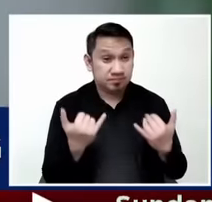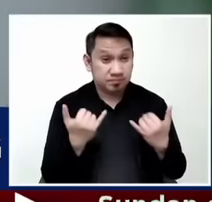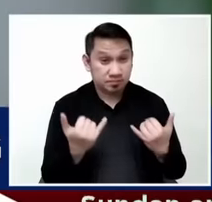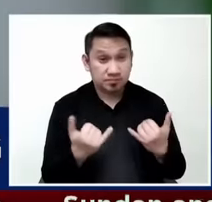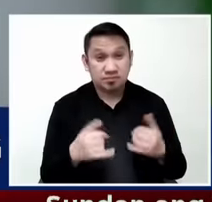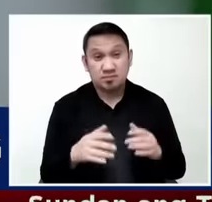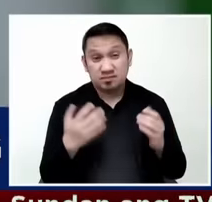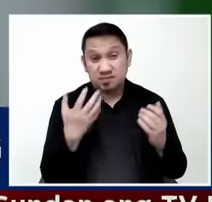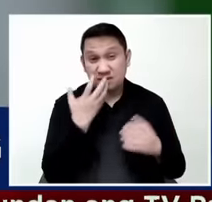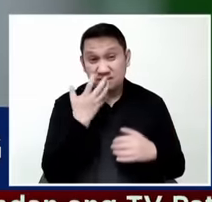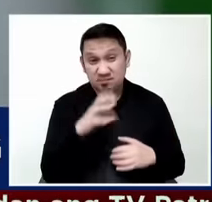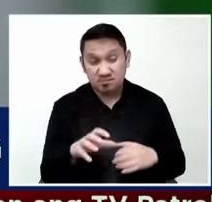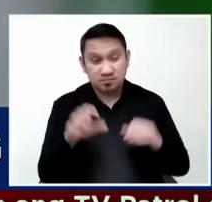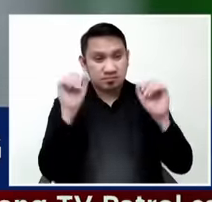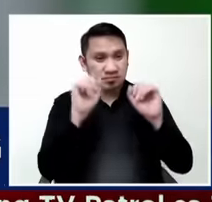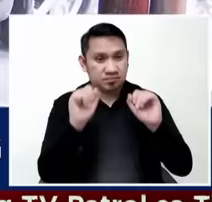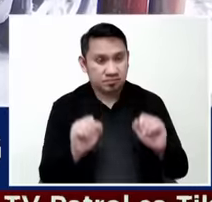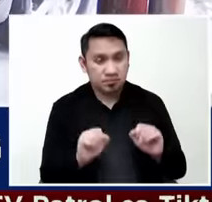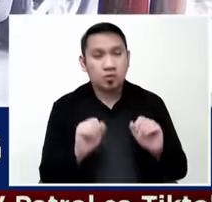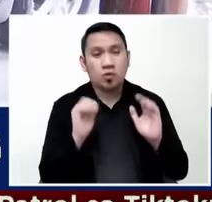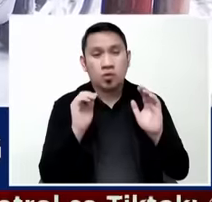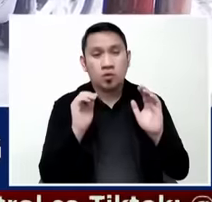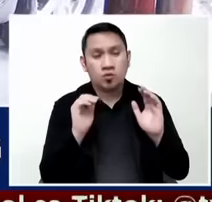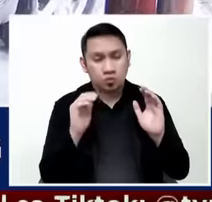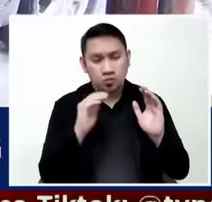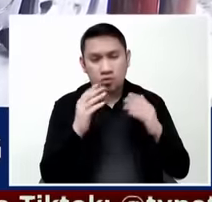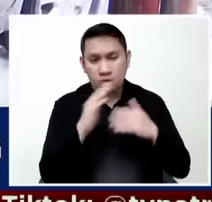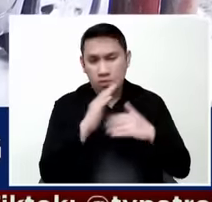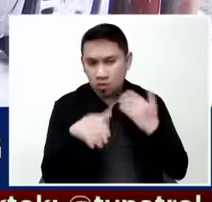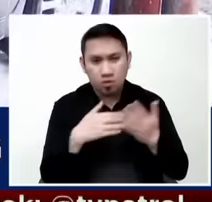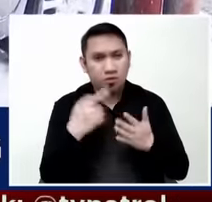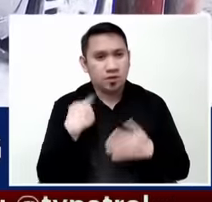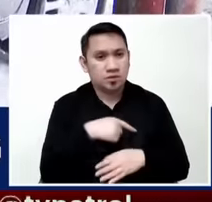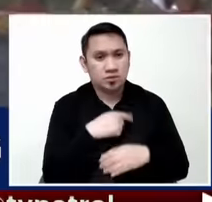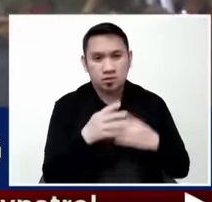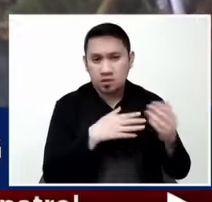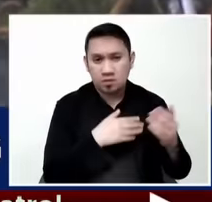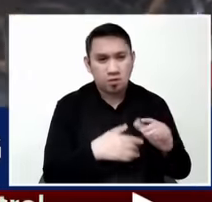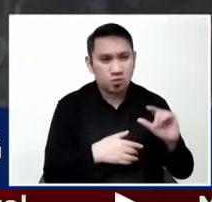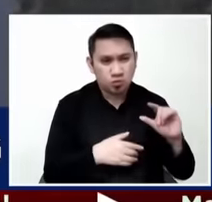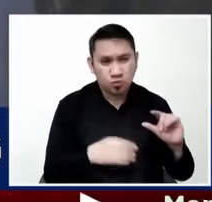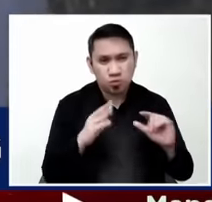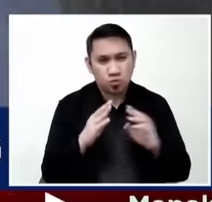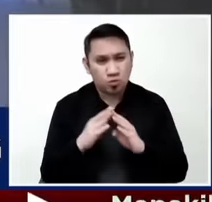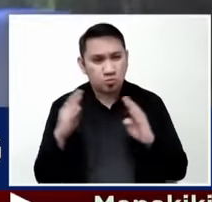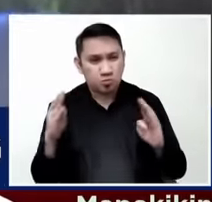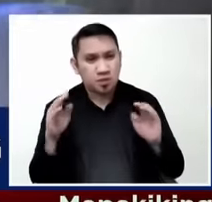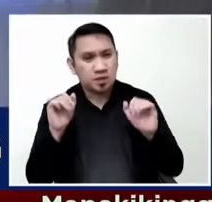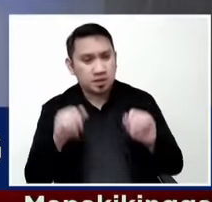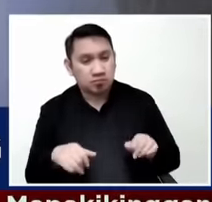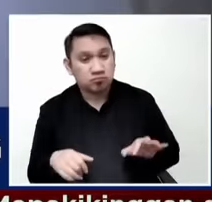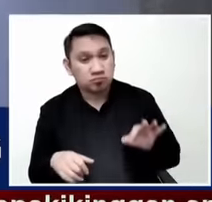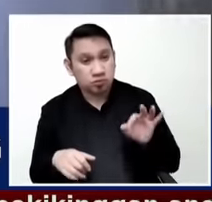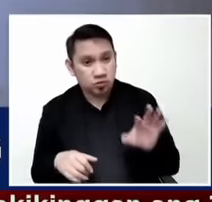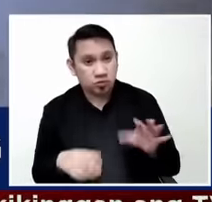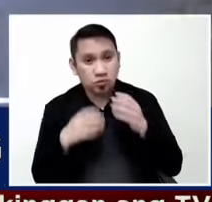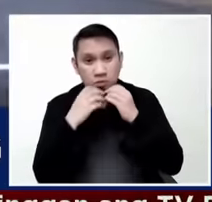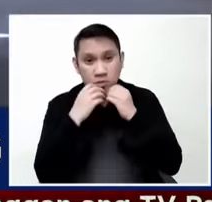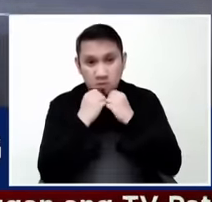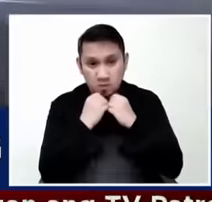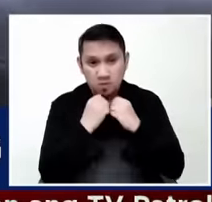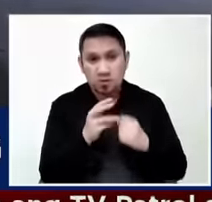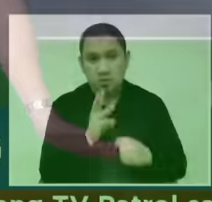Nino, mahalagang lahat tayo, maliit man o malaki, ay may ambag para makatipid ng tubig.